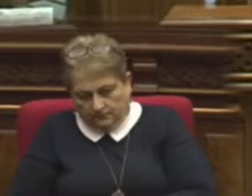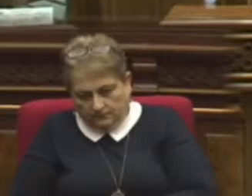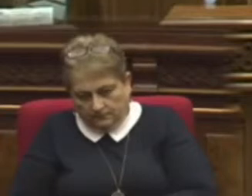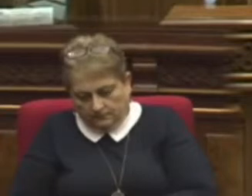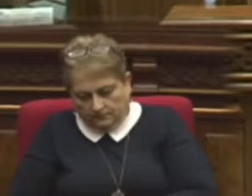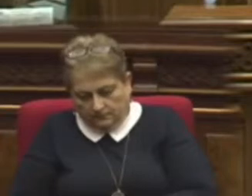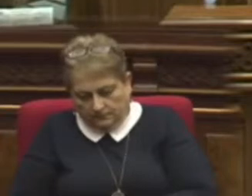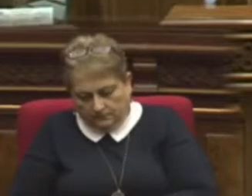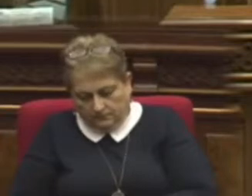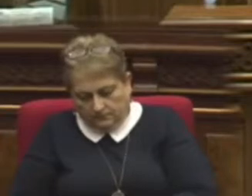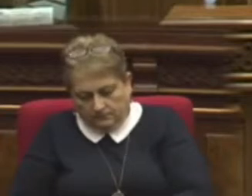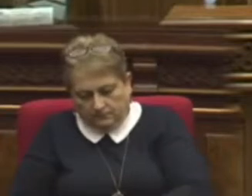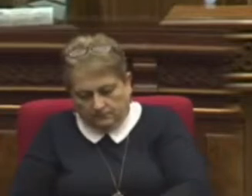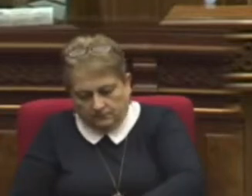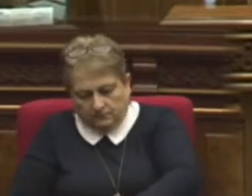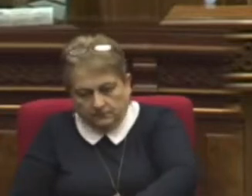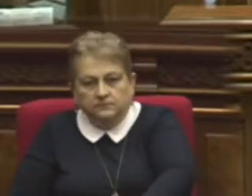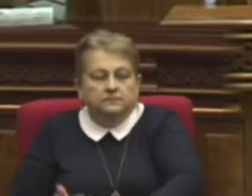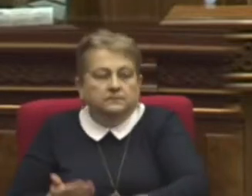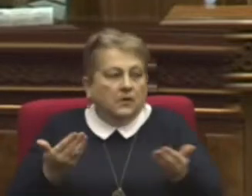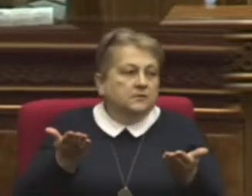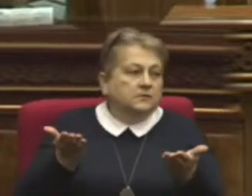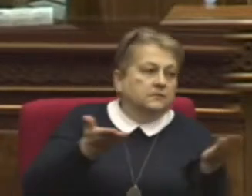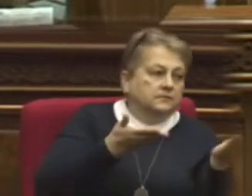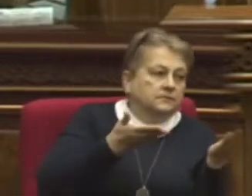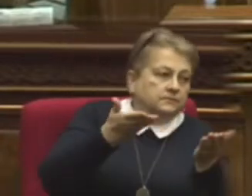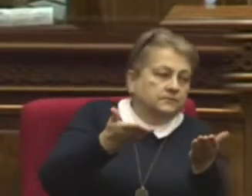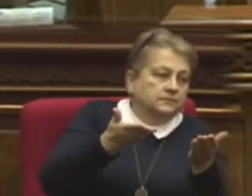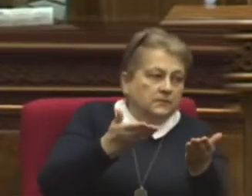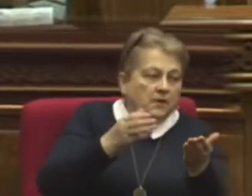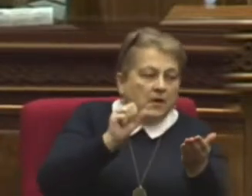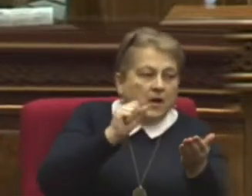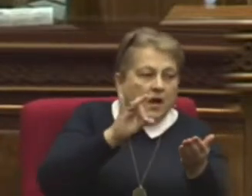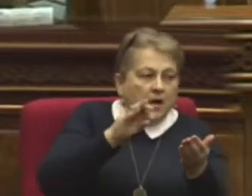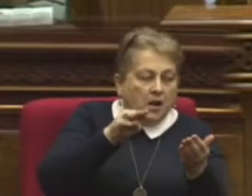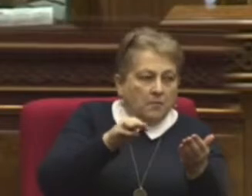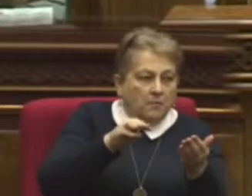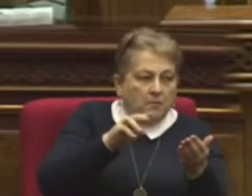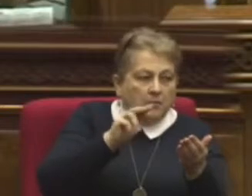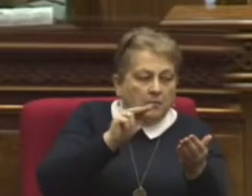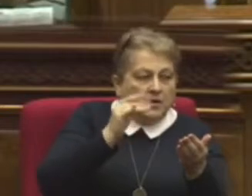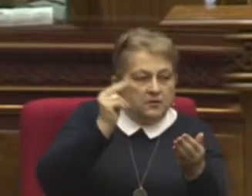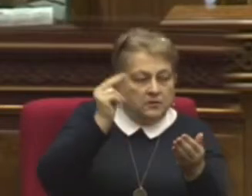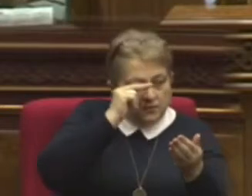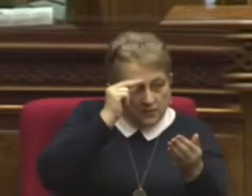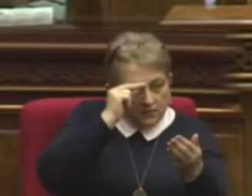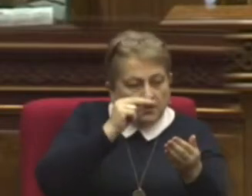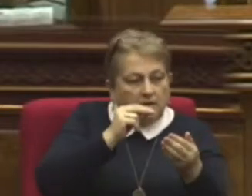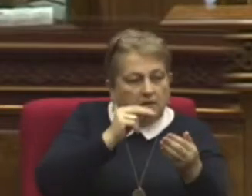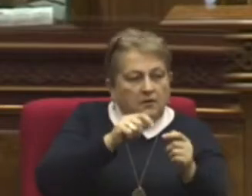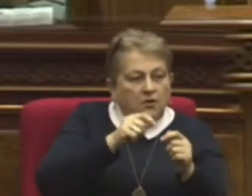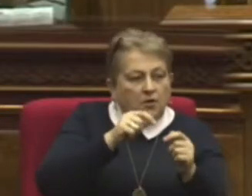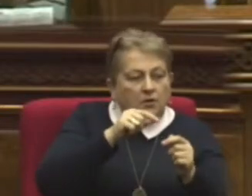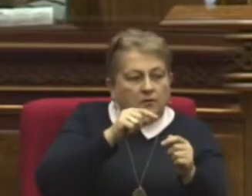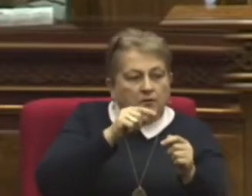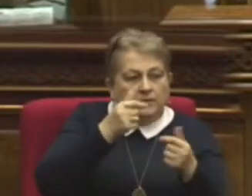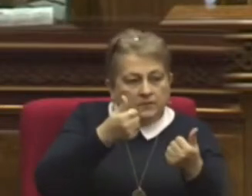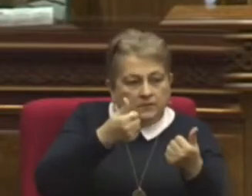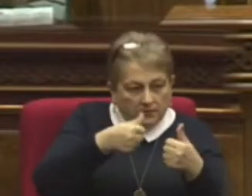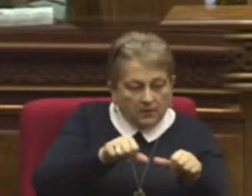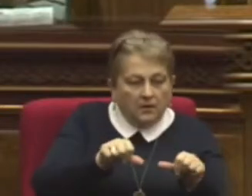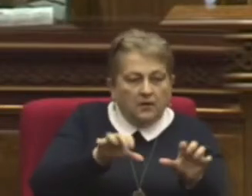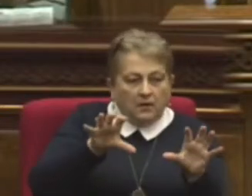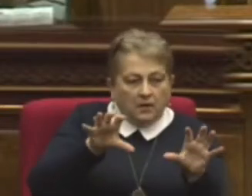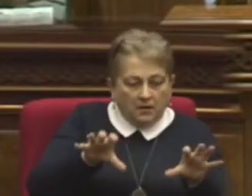Շնորհակալություն, պարոն Սարգսյան, այժմ ամբյոնի մոտ եմ հրավիրում Արամ Փախչանյանին, այբ կրթական հիմնադրամի հոգաբարձուների